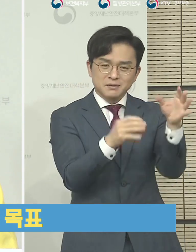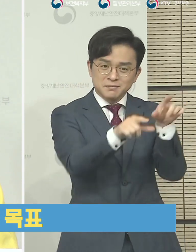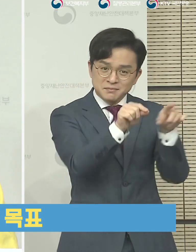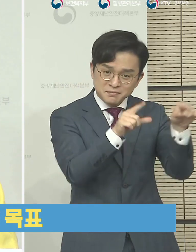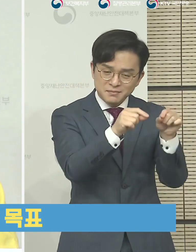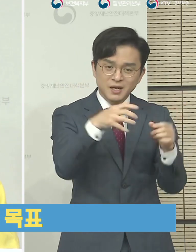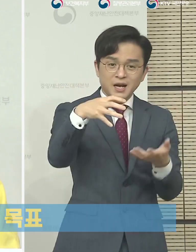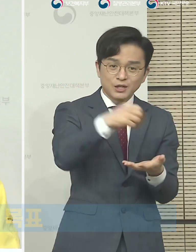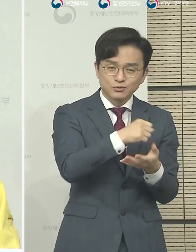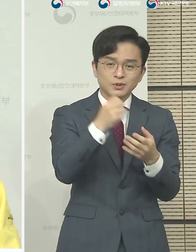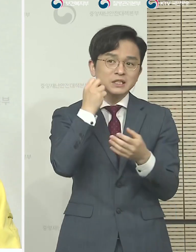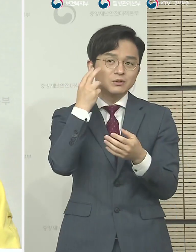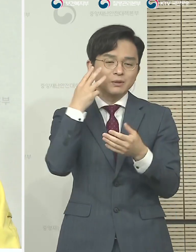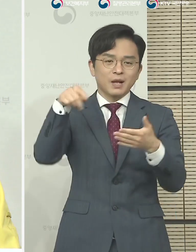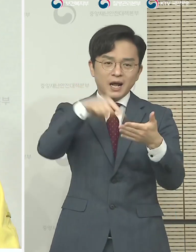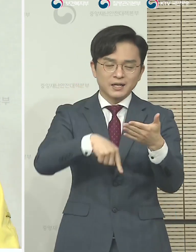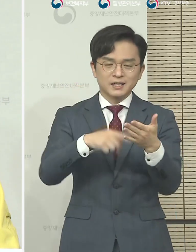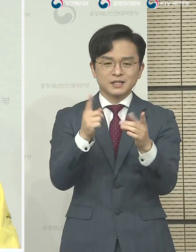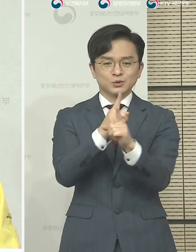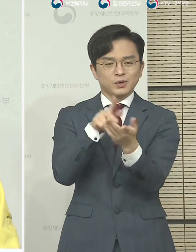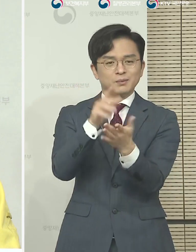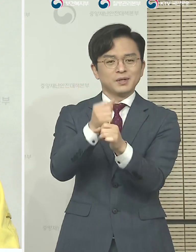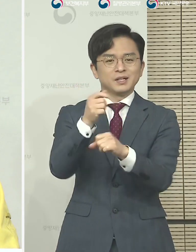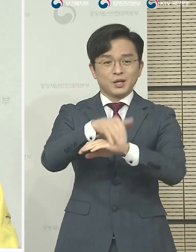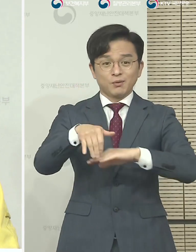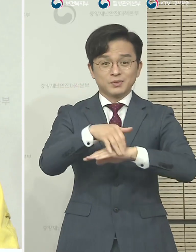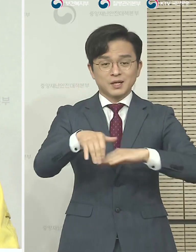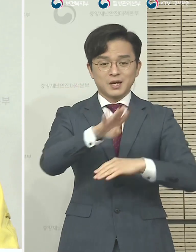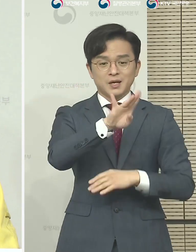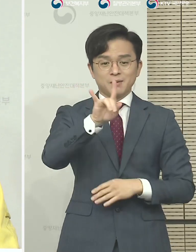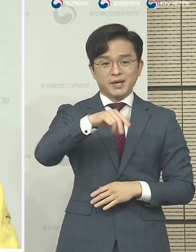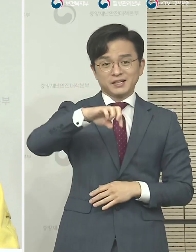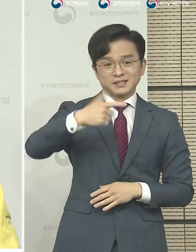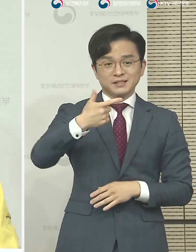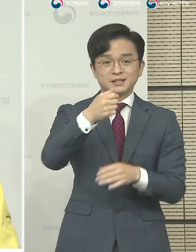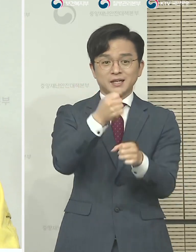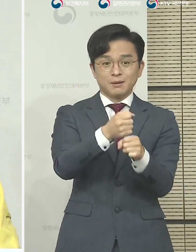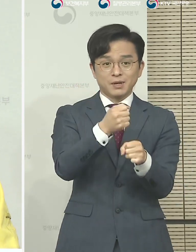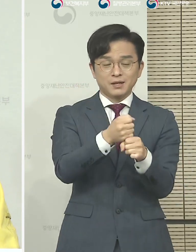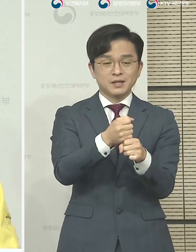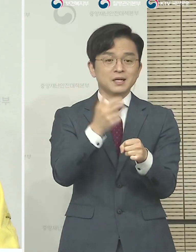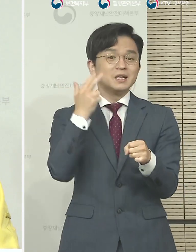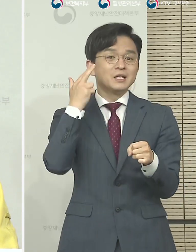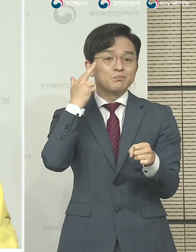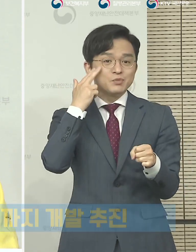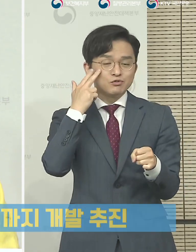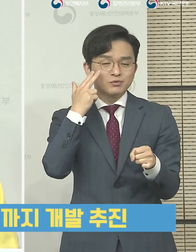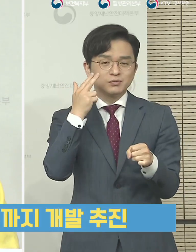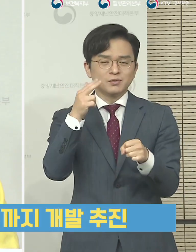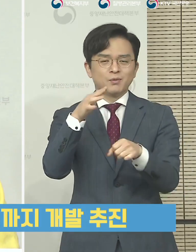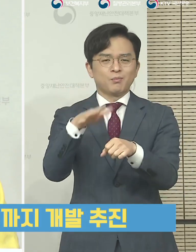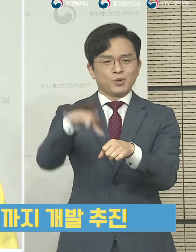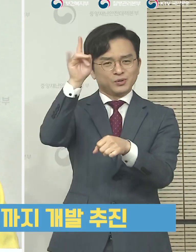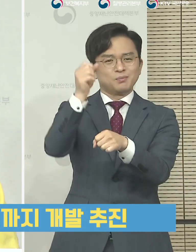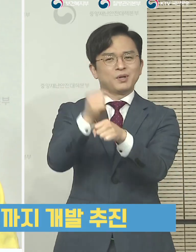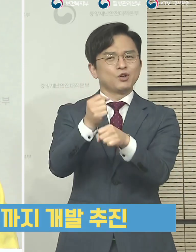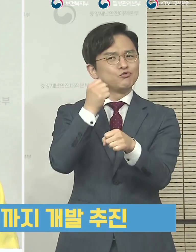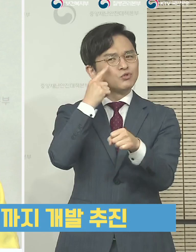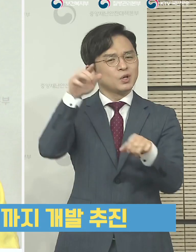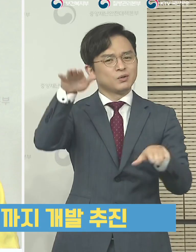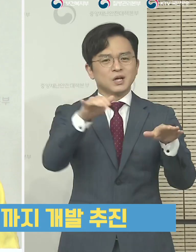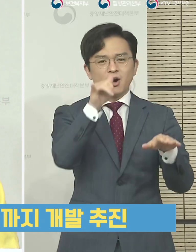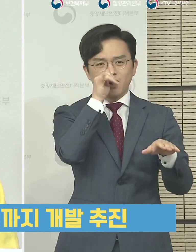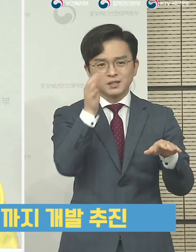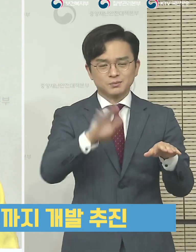추진하고 있습니다. 백신 개발 분야는 미국과 약 6개월의 개발 차이가 존재하지만 민간